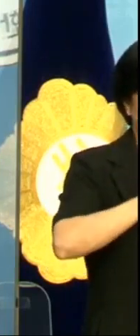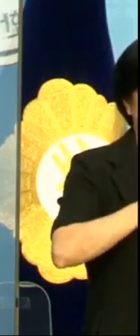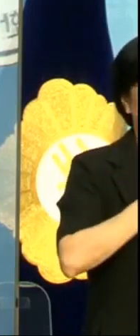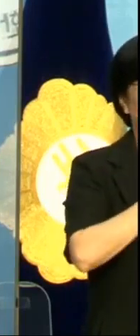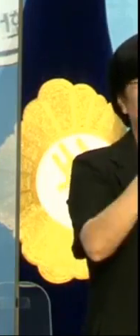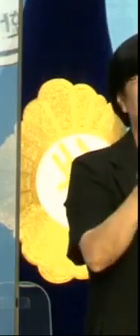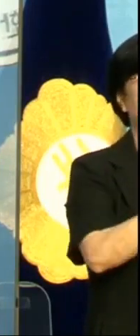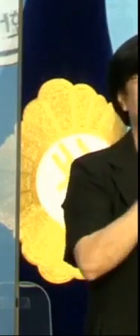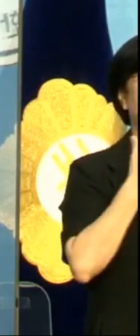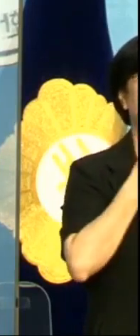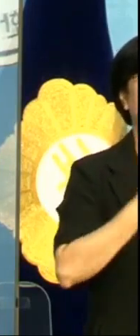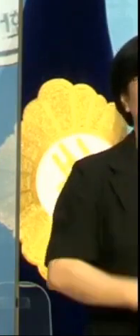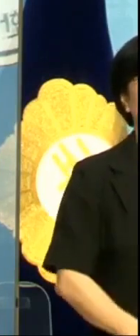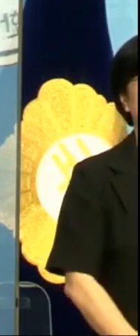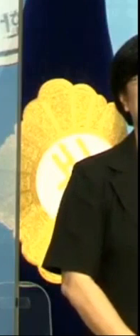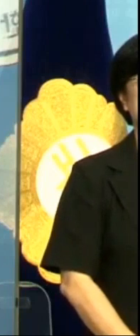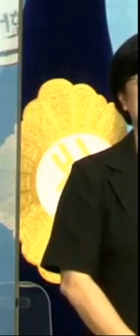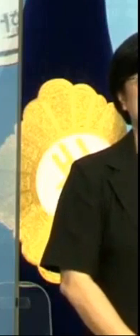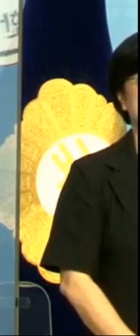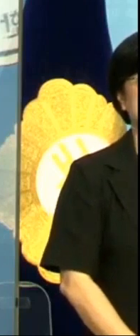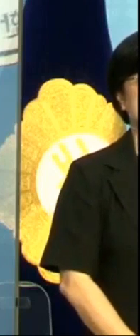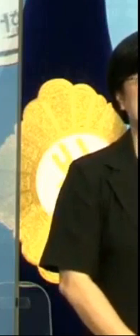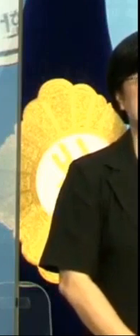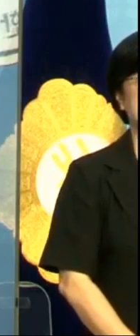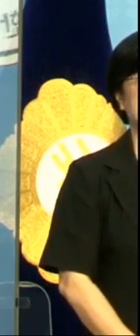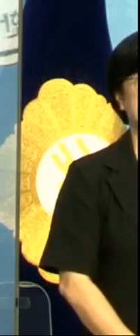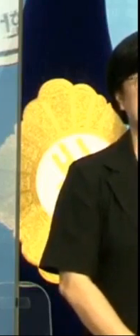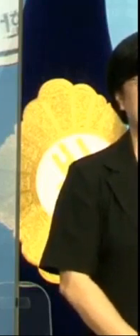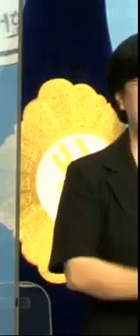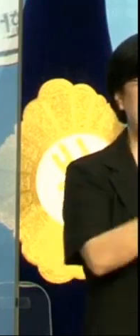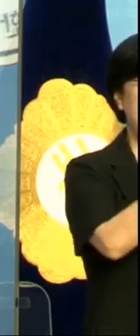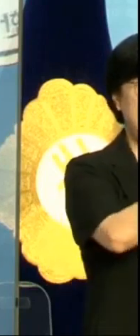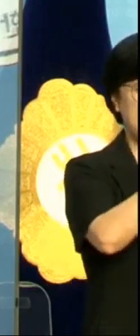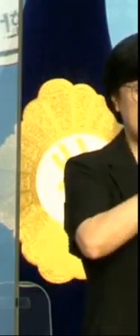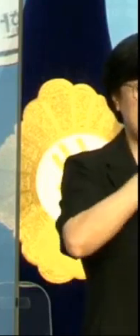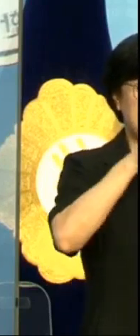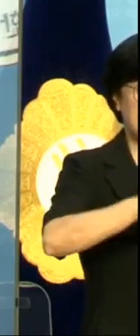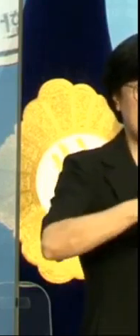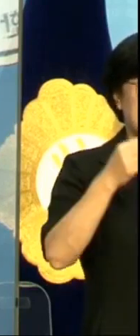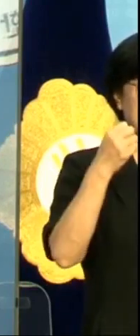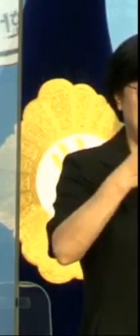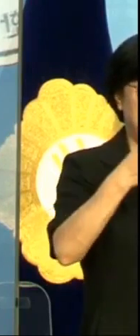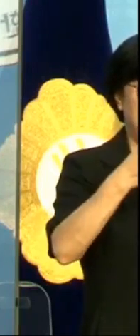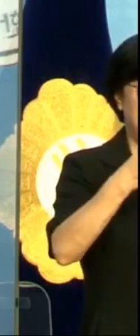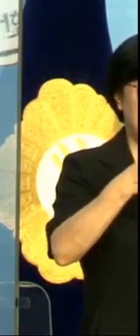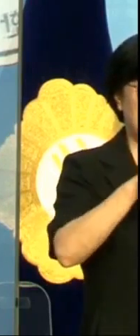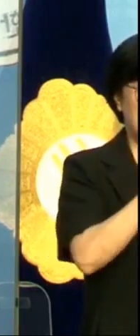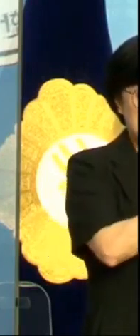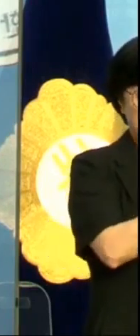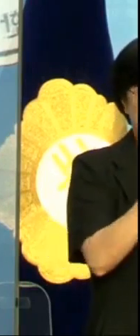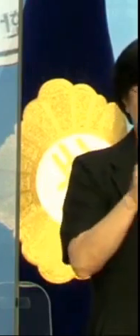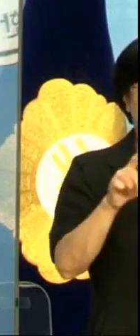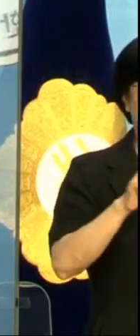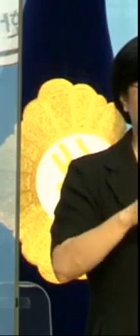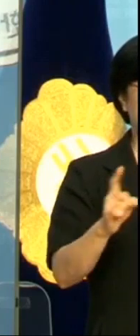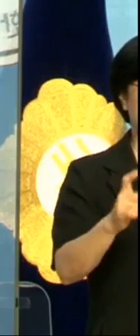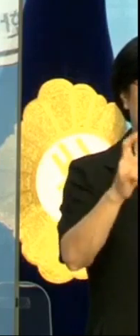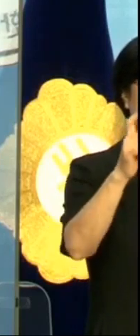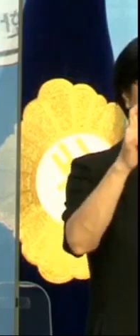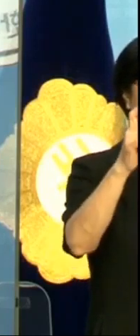믿고 싶습니다 아 만일 법안 제정 논의가 또 거대 정당들의 정치적 꿍이 땔감